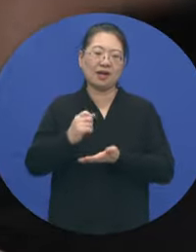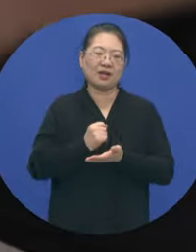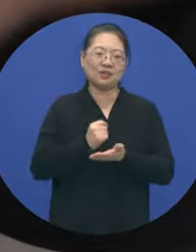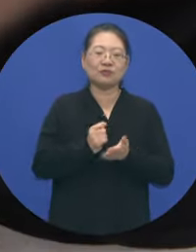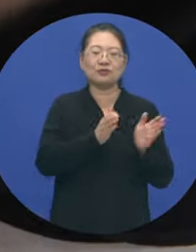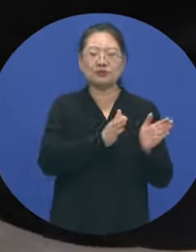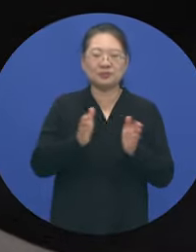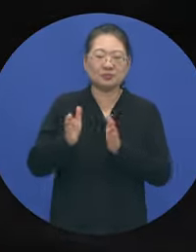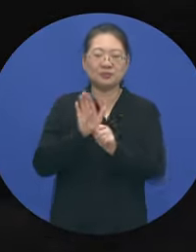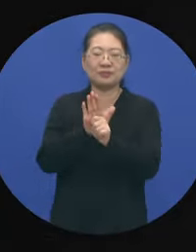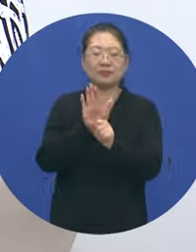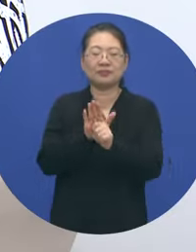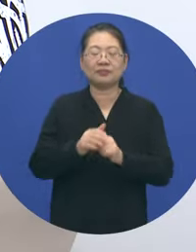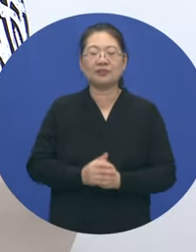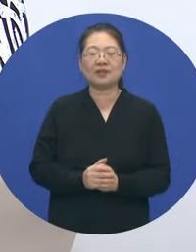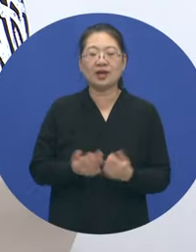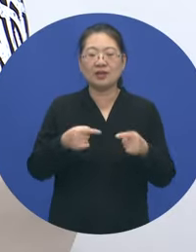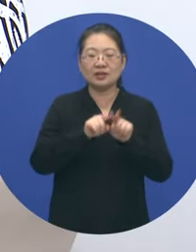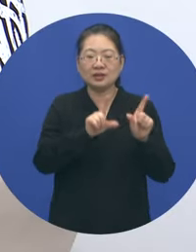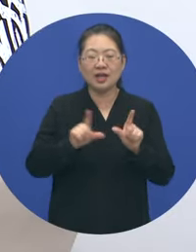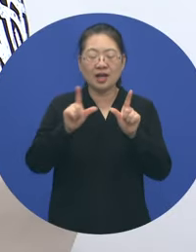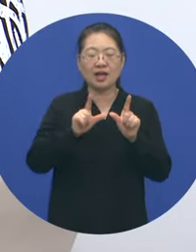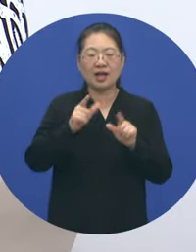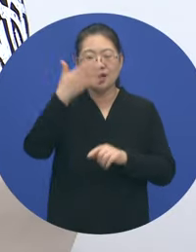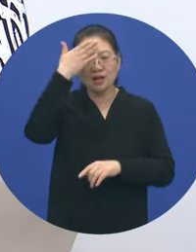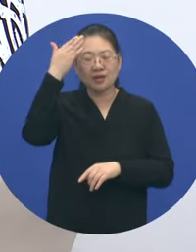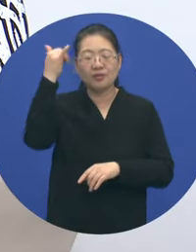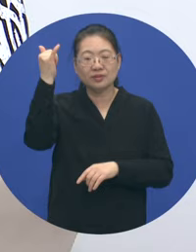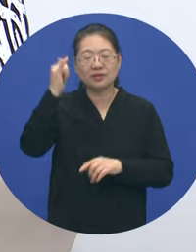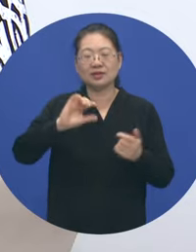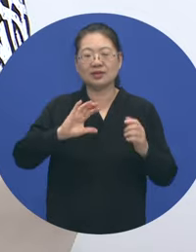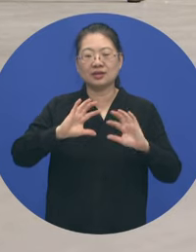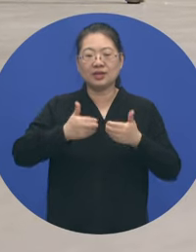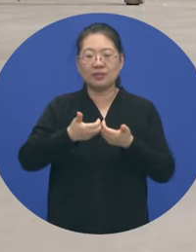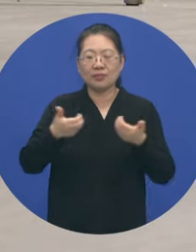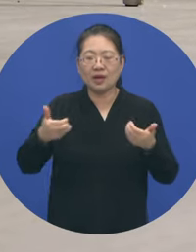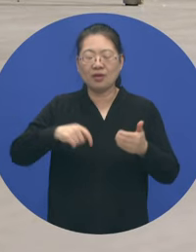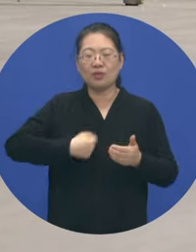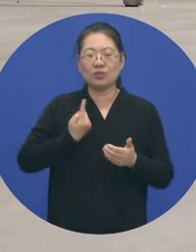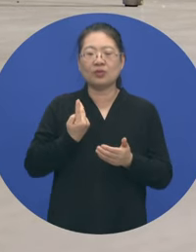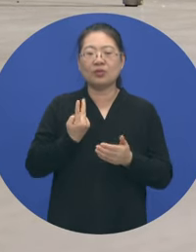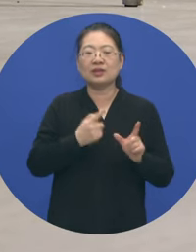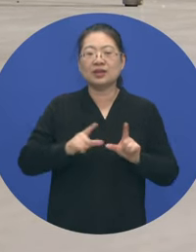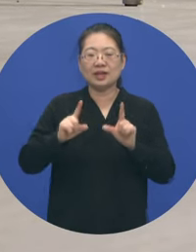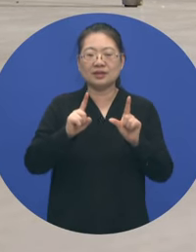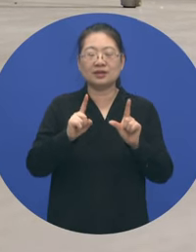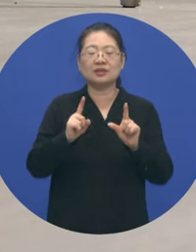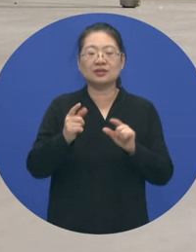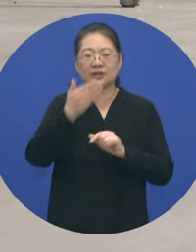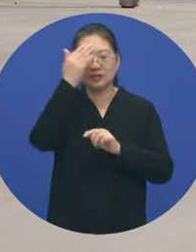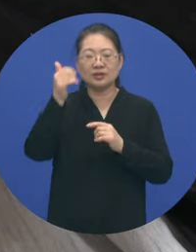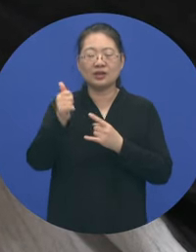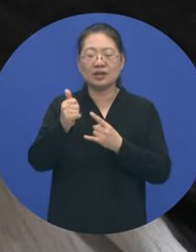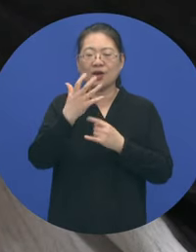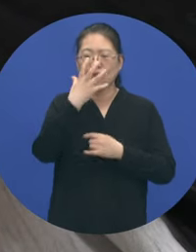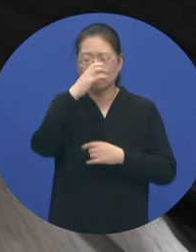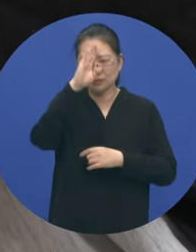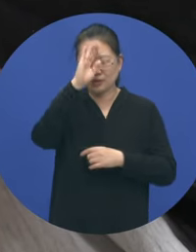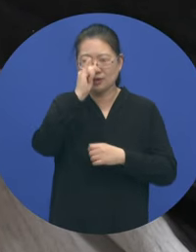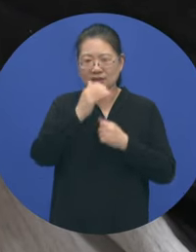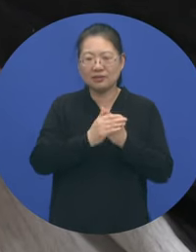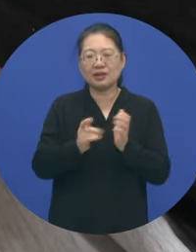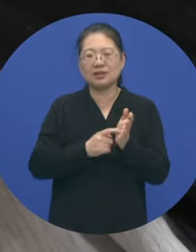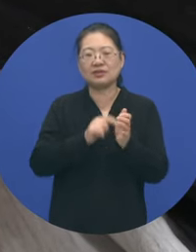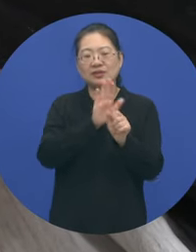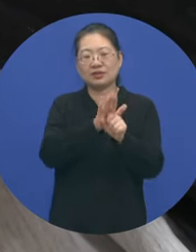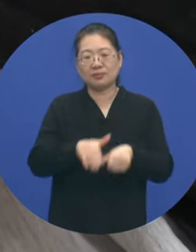마음으로 알뜰하게 챙겼습니다. 함께 살던 조부모님이 돌아가시면서 홀로 된 청년은 우울증을 앓고 있어 긴급 지원이 필요했던